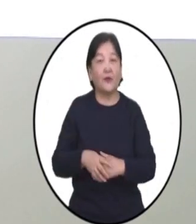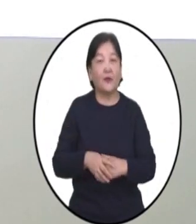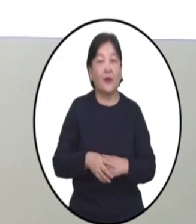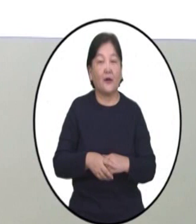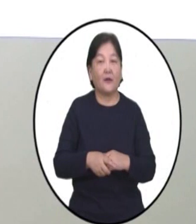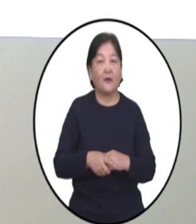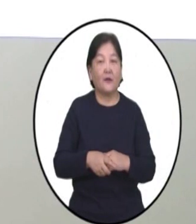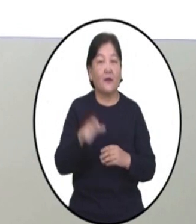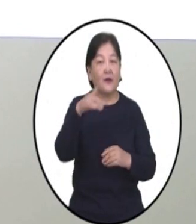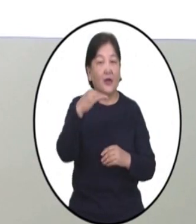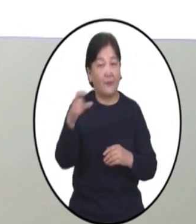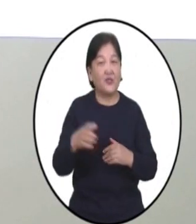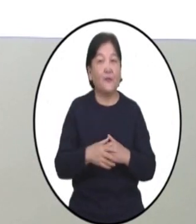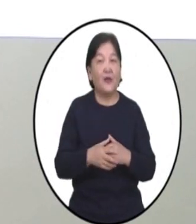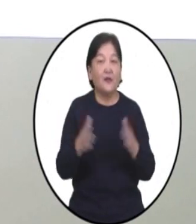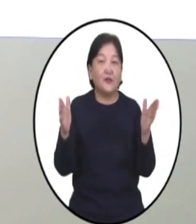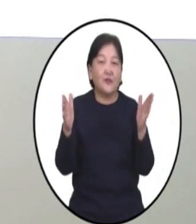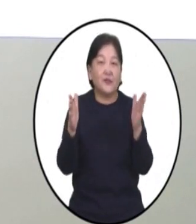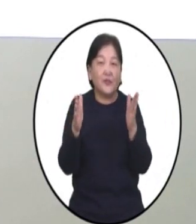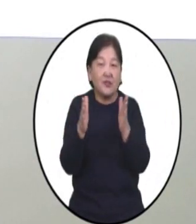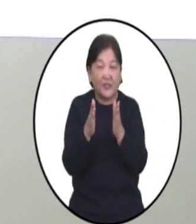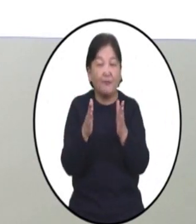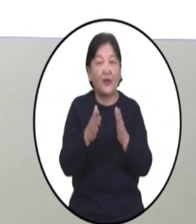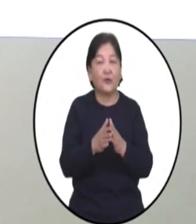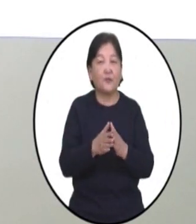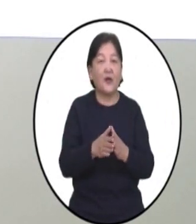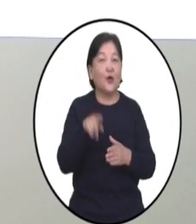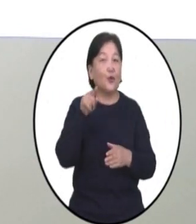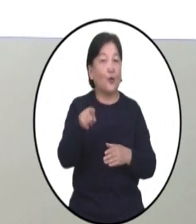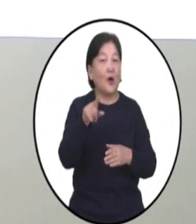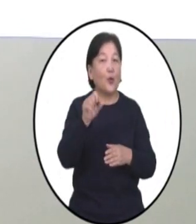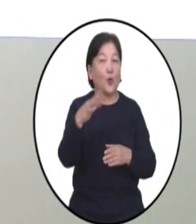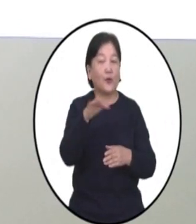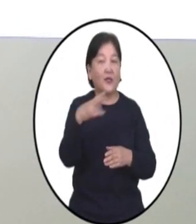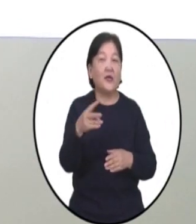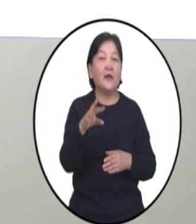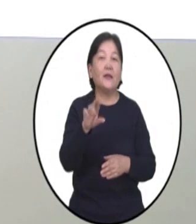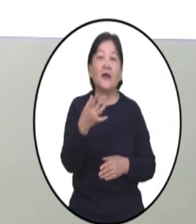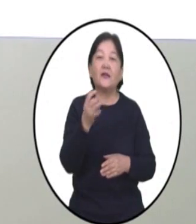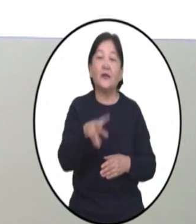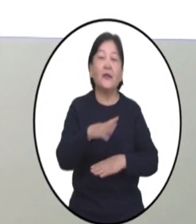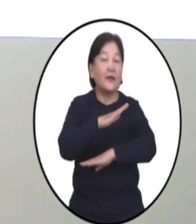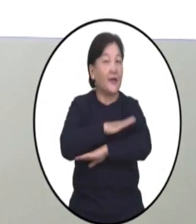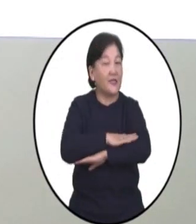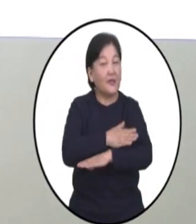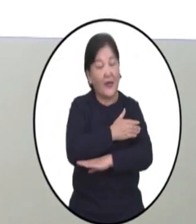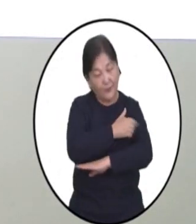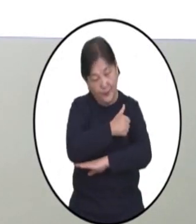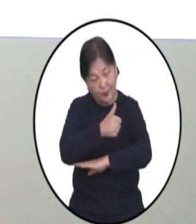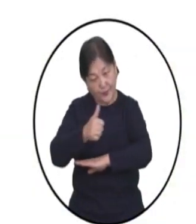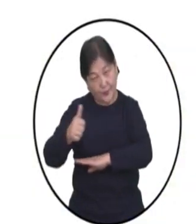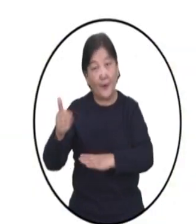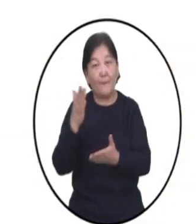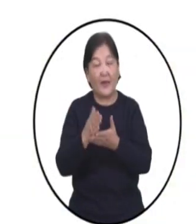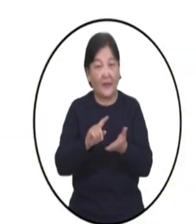хайрцагны маань хэмжээ яг хөхөр жижигс байх тусмаа тухайн хүүхдийн нэгтрэл сайтай жигд хичээлдэг нь бол эндээс харагдаж байна гэсэн